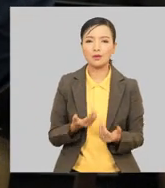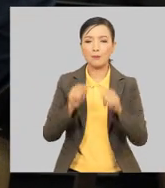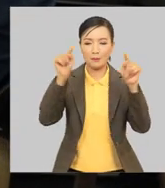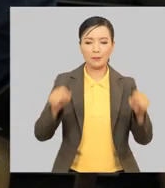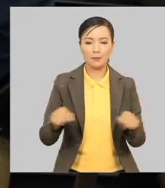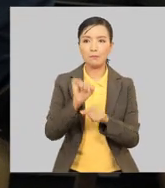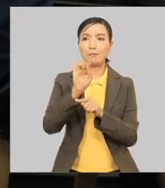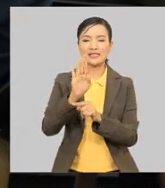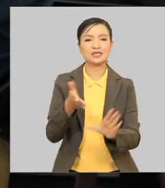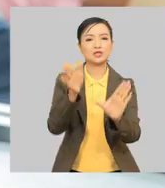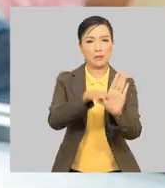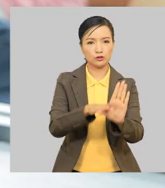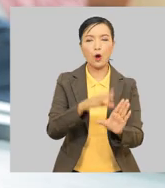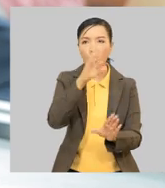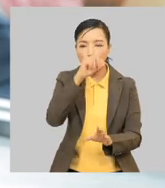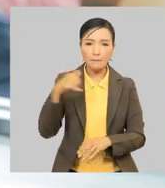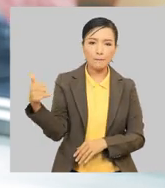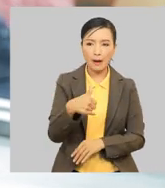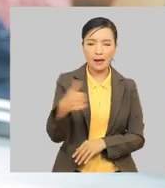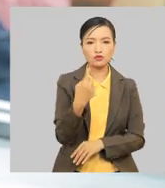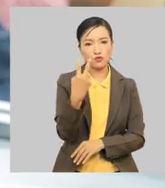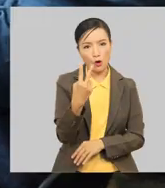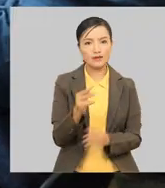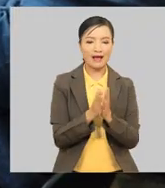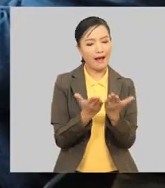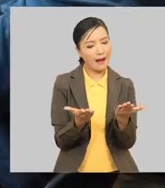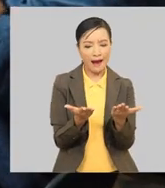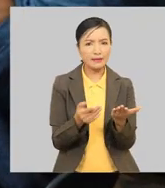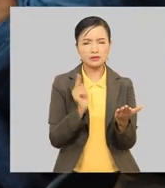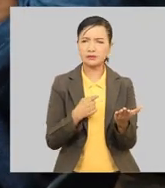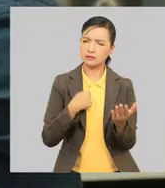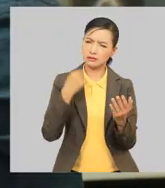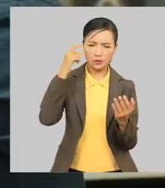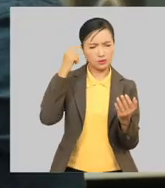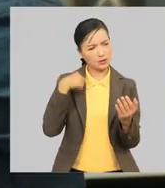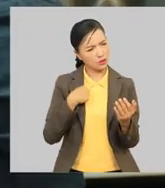าเพราะเราต้องส่งไปสมัครก่อนค่ะก็มาเทสอยู่ประมาณ2รอบแล้วก็ได้อ่าน